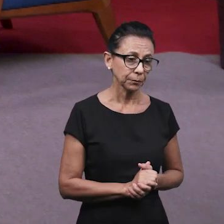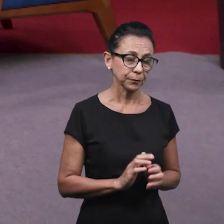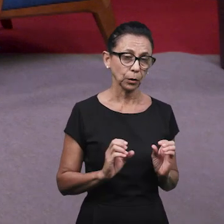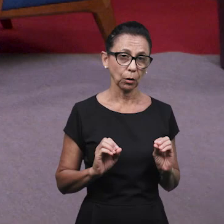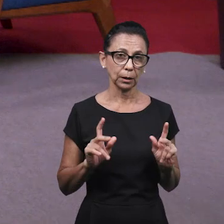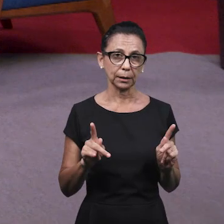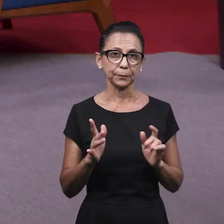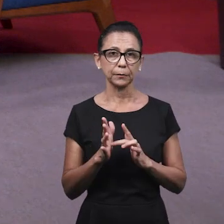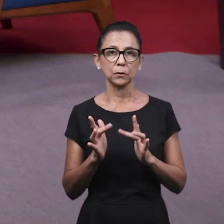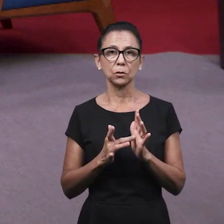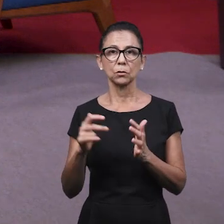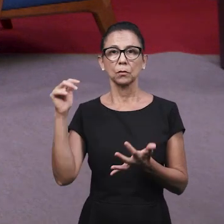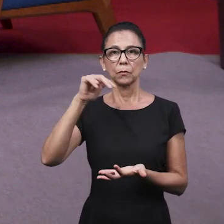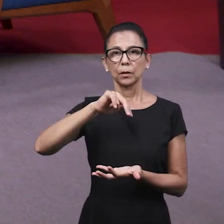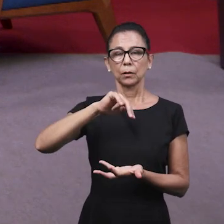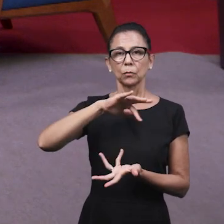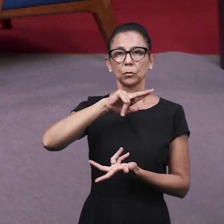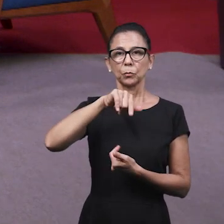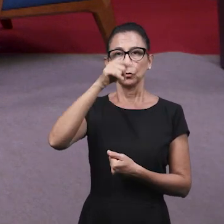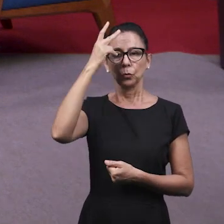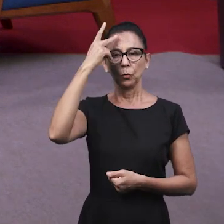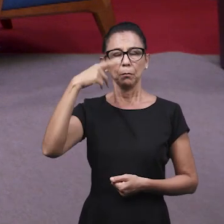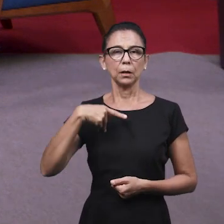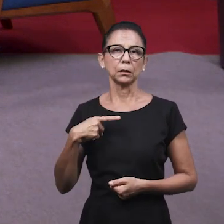Donc, Jésus est venu comme un homme.